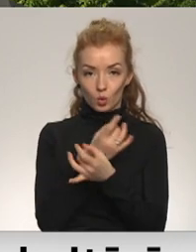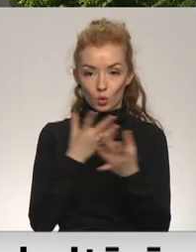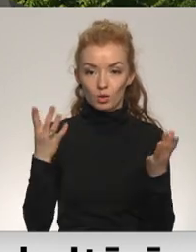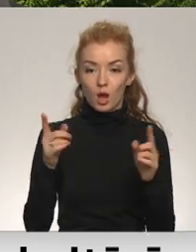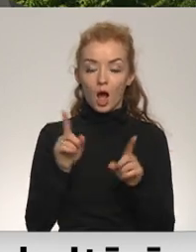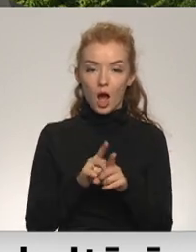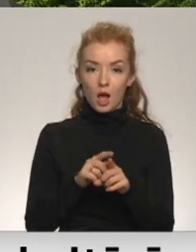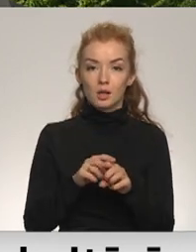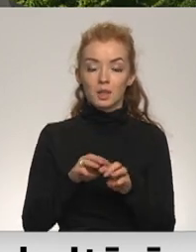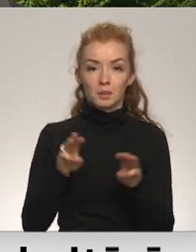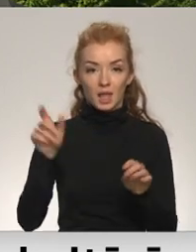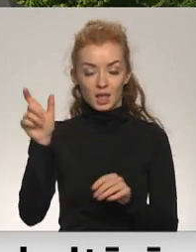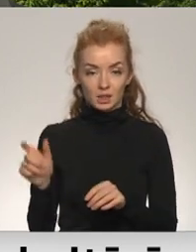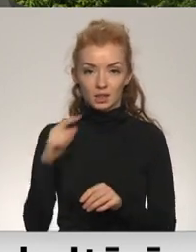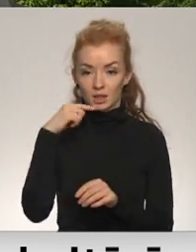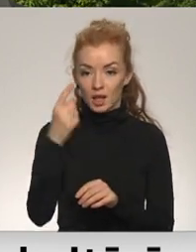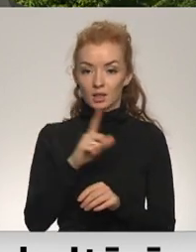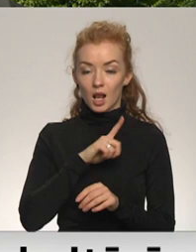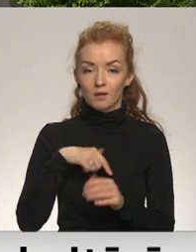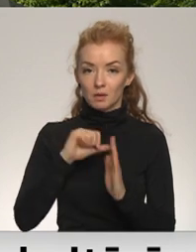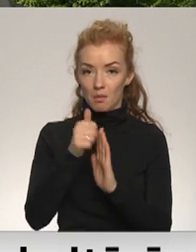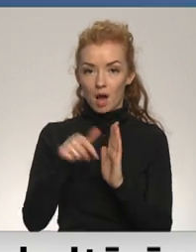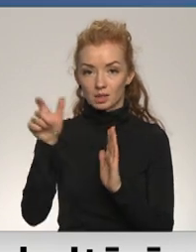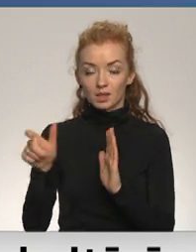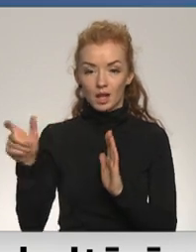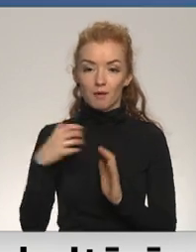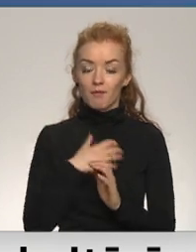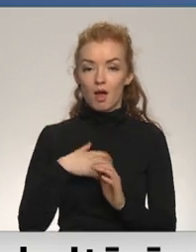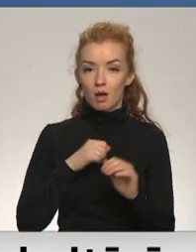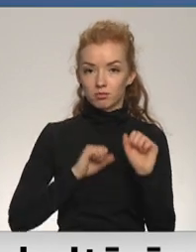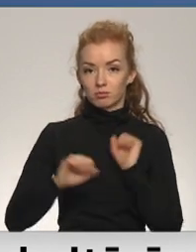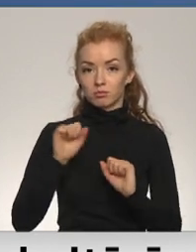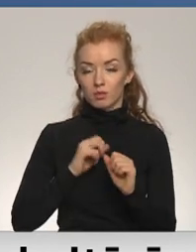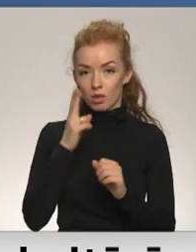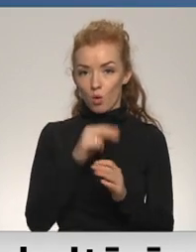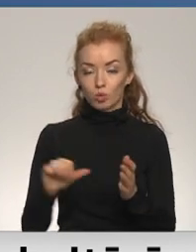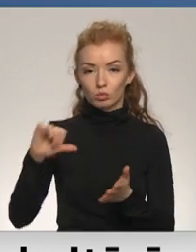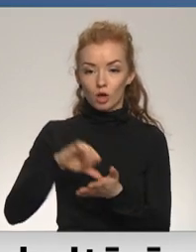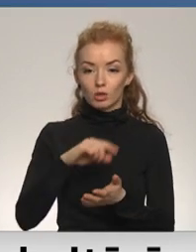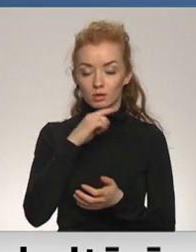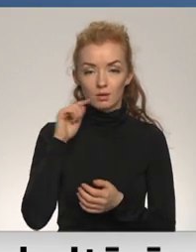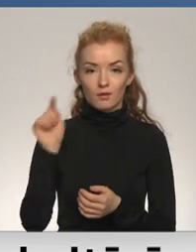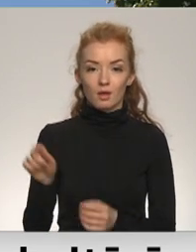kultūras ministrs jau paudis, ka arī Latvijas māksliniekiem vajadzētu atturēties no uzstāšanās Krievijā.